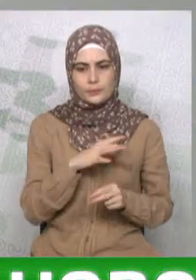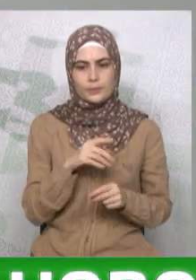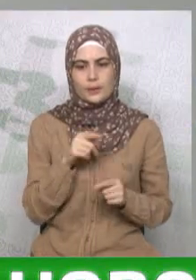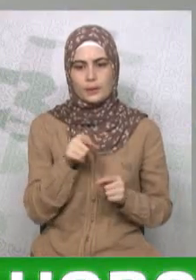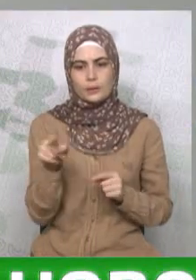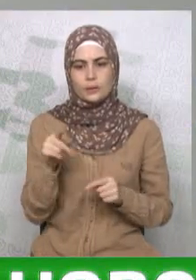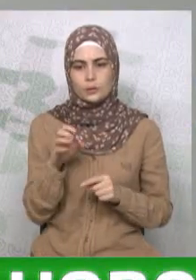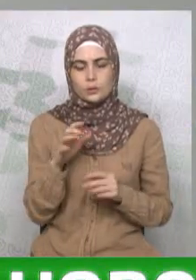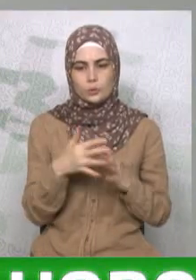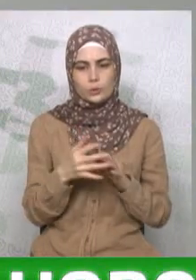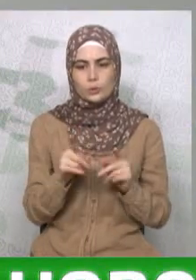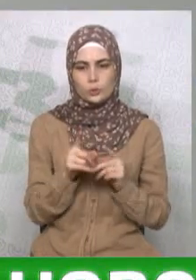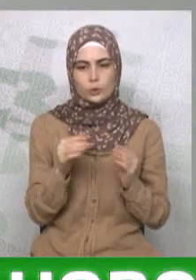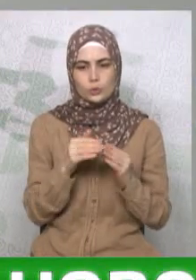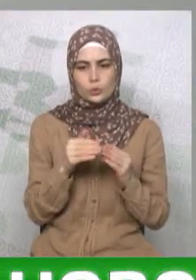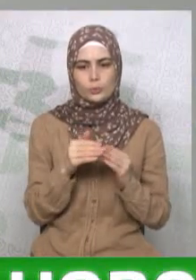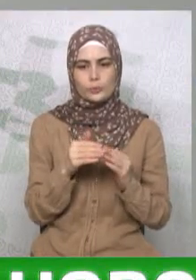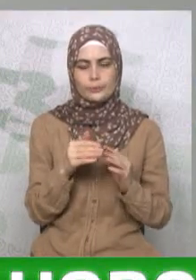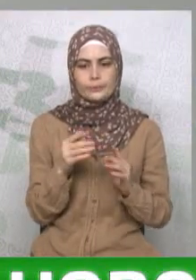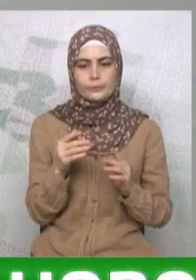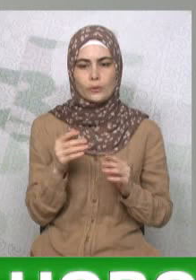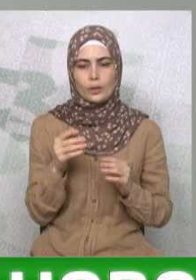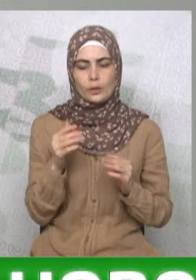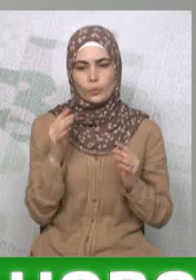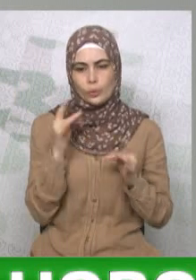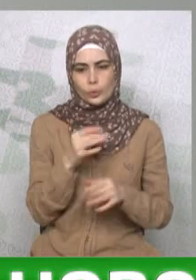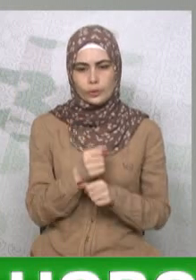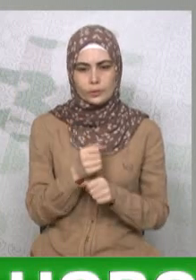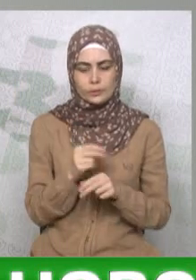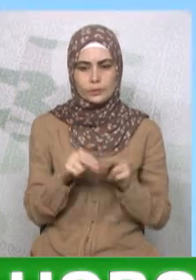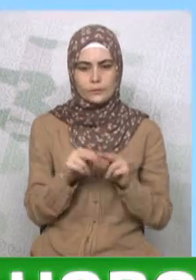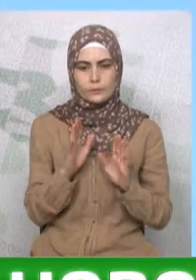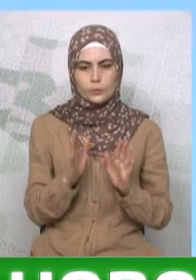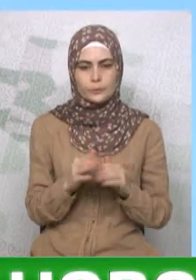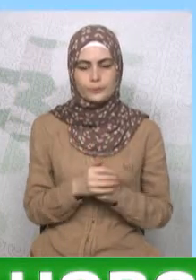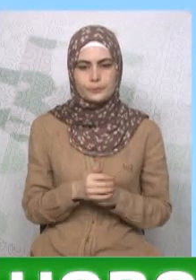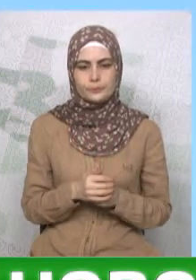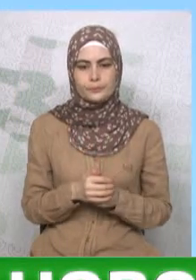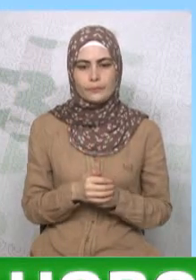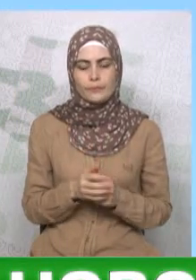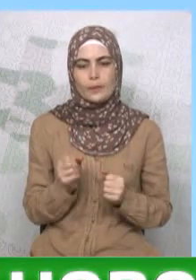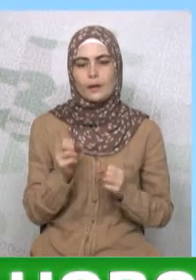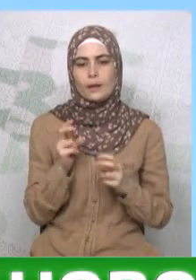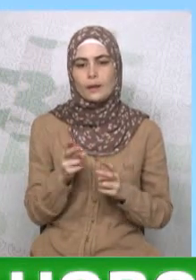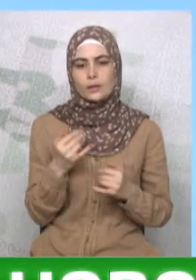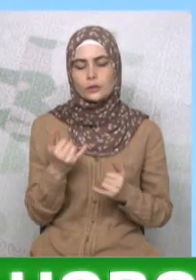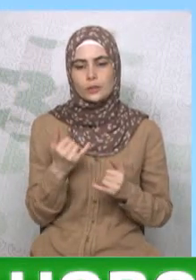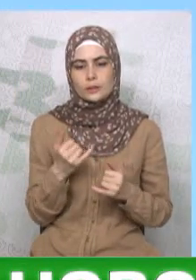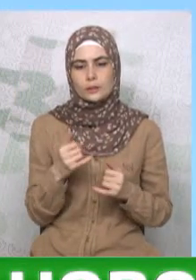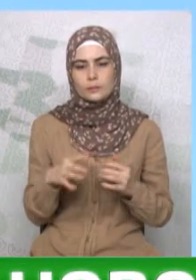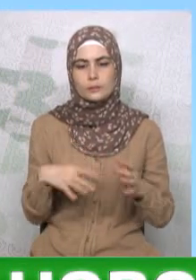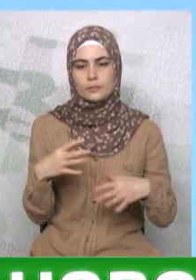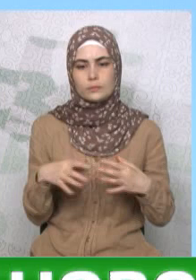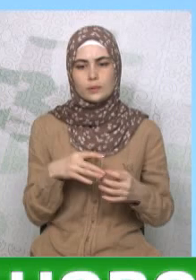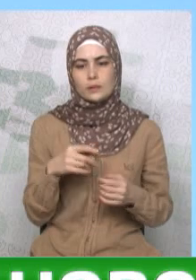тоже дома культуры не повредят. А как идет подготовка к празднованию столетия ингушской государственности?